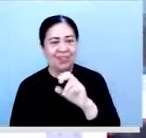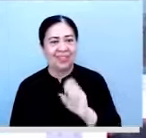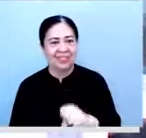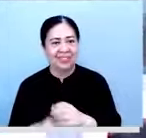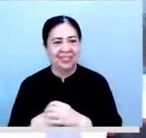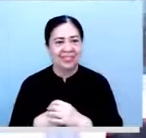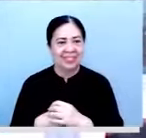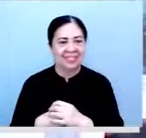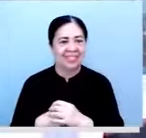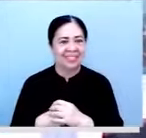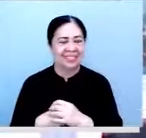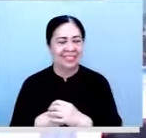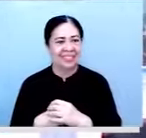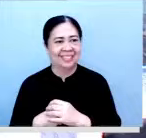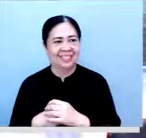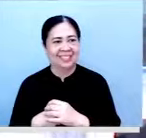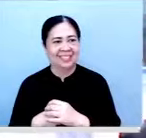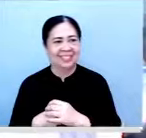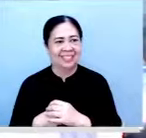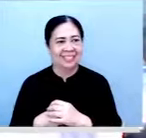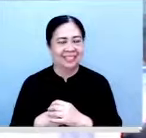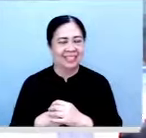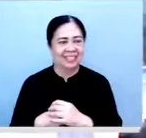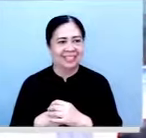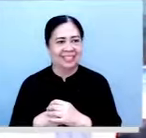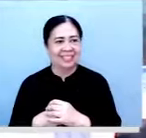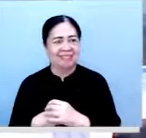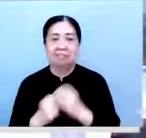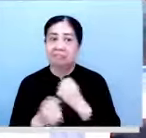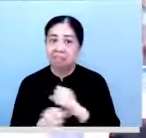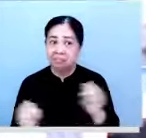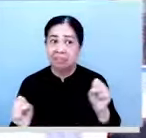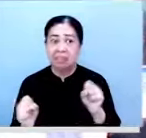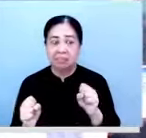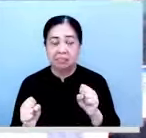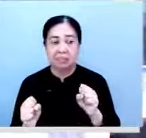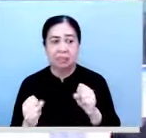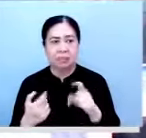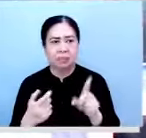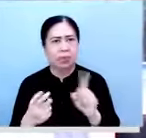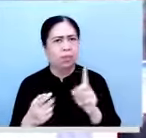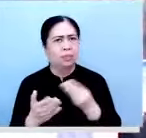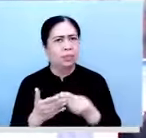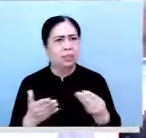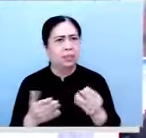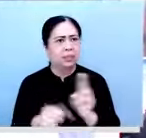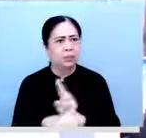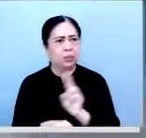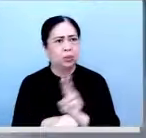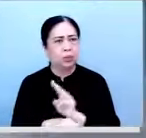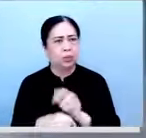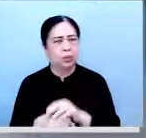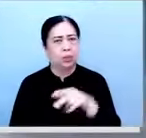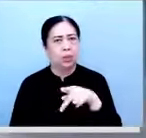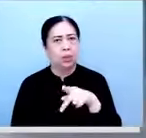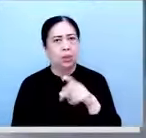ganun sa gilid. Yes. Saka safe naman yung mga gamit ng mga bagets, no? Kasi saan material ba gawa itong mga bag na?